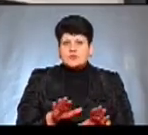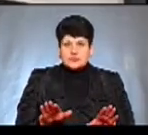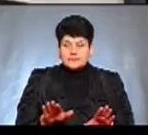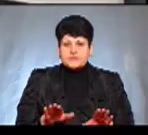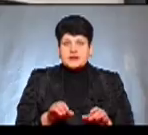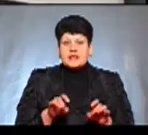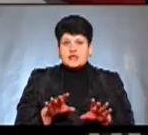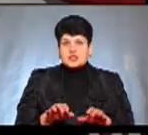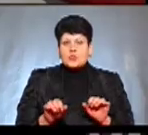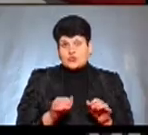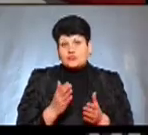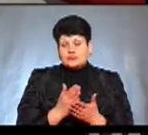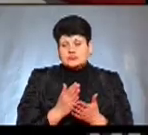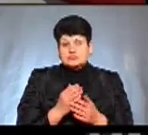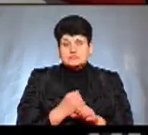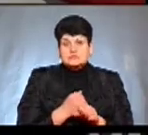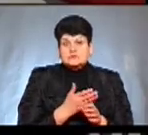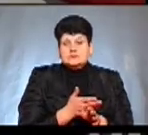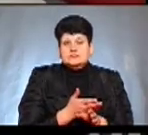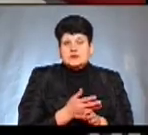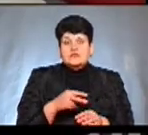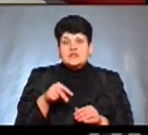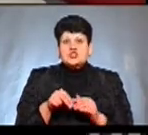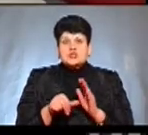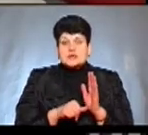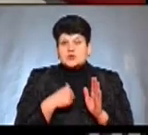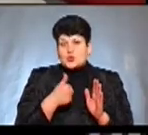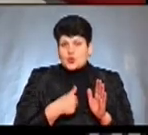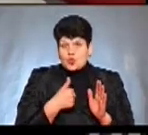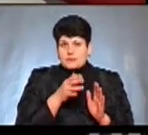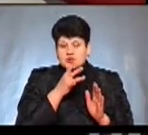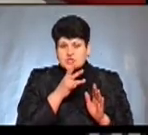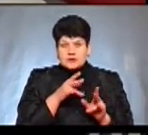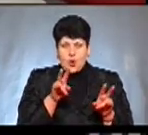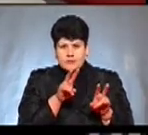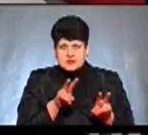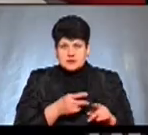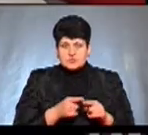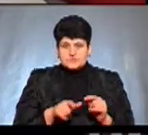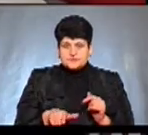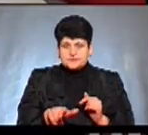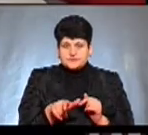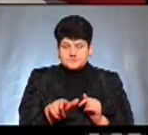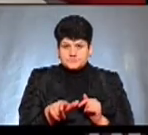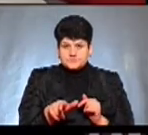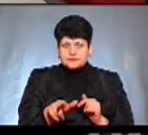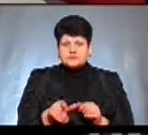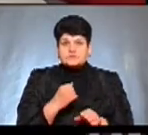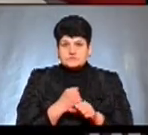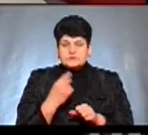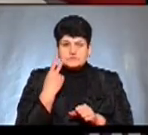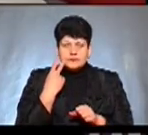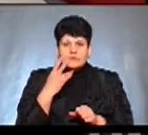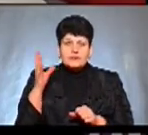Рішення уряду, воно діюче. З 2016 року, під час чергового обстеження даного шляхопроводу, що здійснюється регулярно по